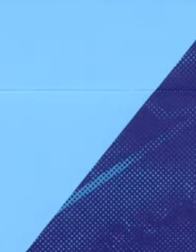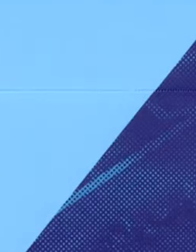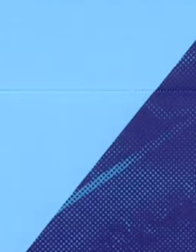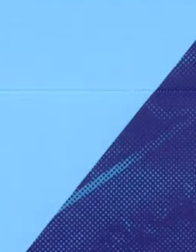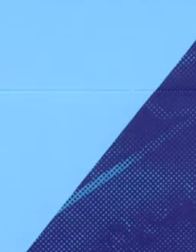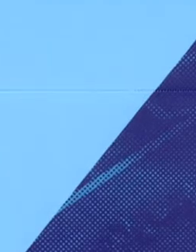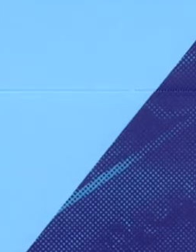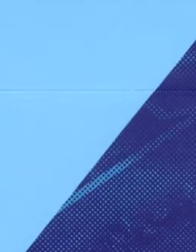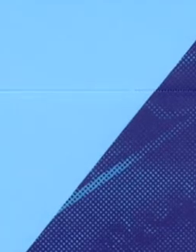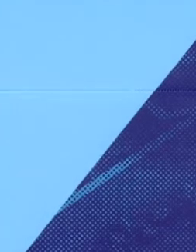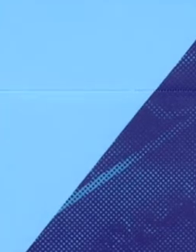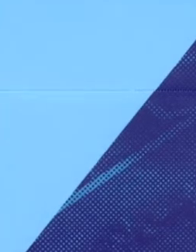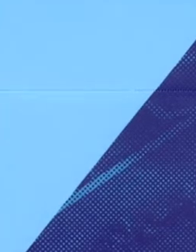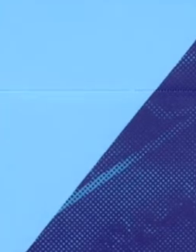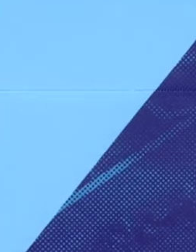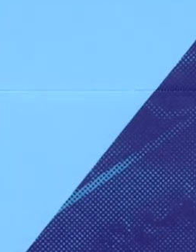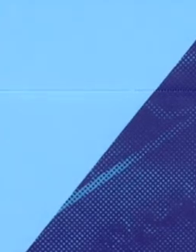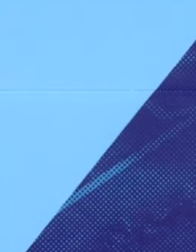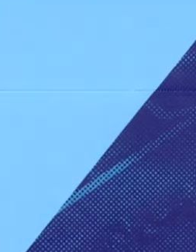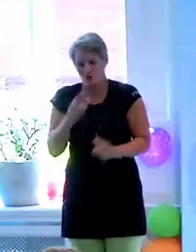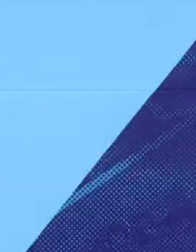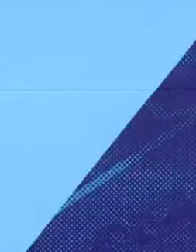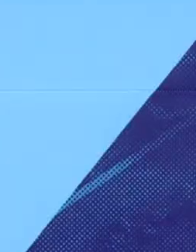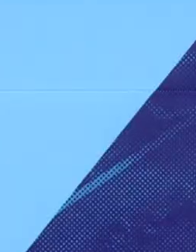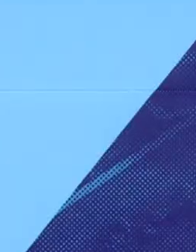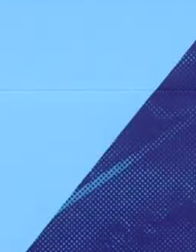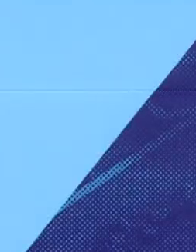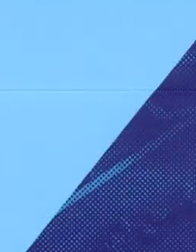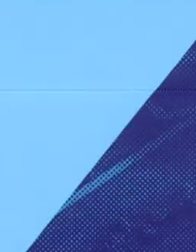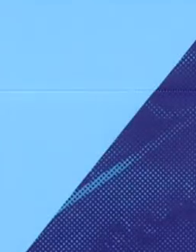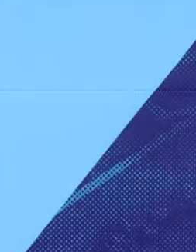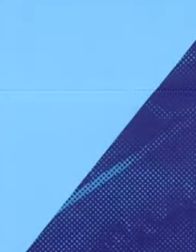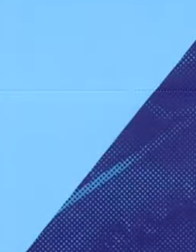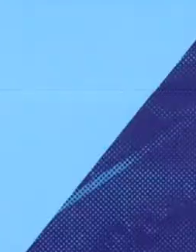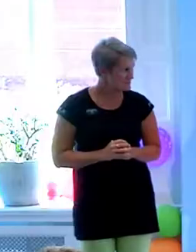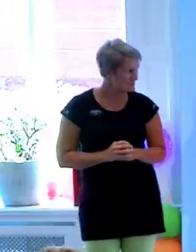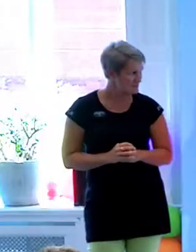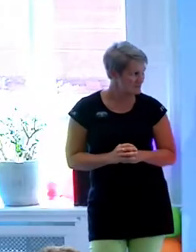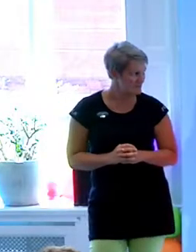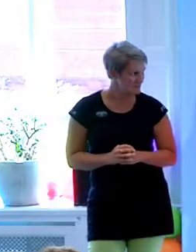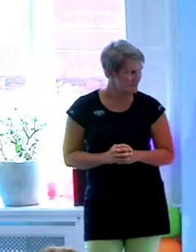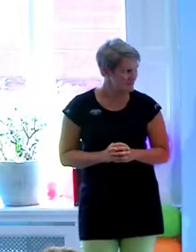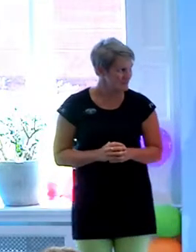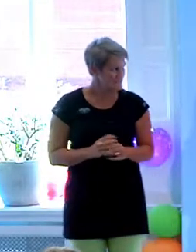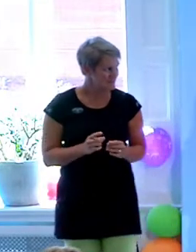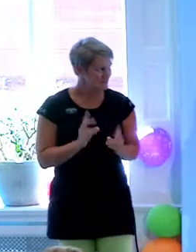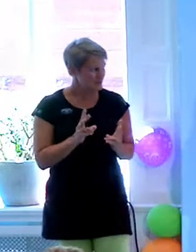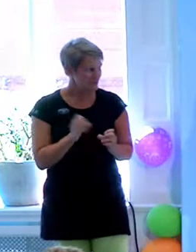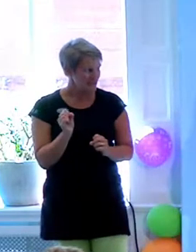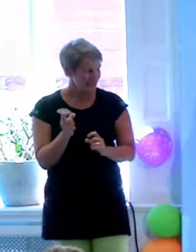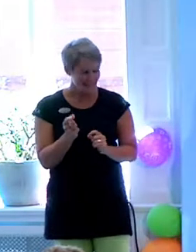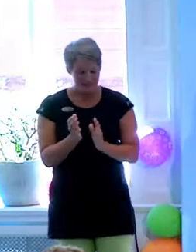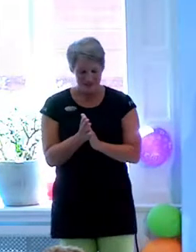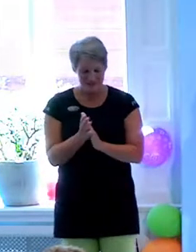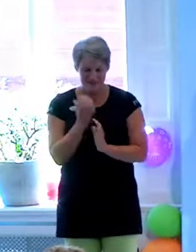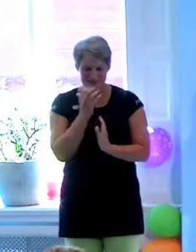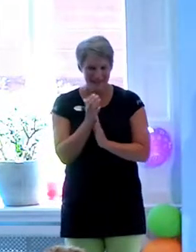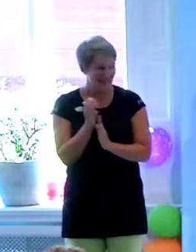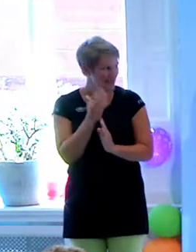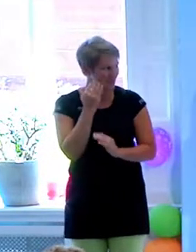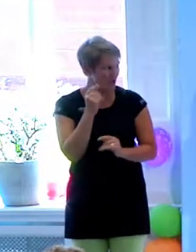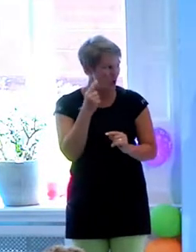ikväll. För jag hoppas inte hon är så bra för. Men likväl mycket pengar finns det där. Ja. Jag noterade också att du nickade eller applåderade lite försiktigt när vi hörde här